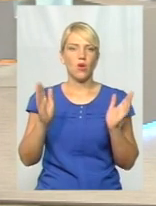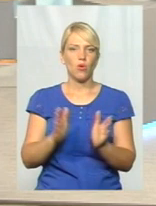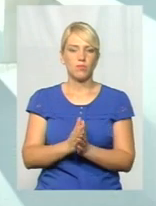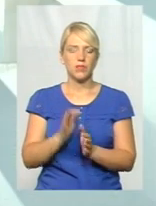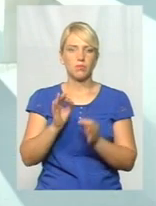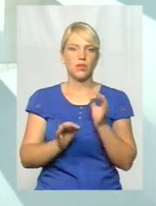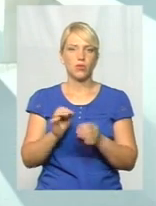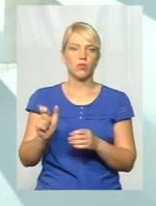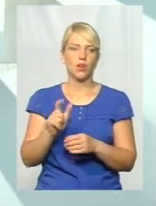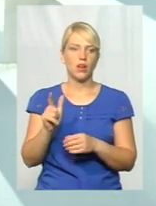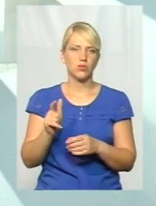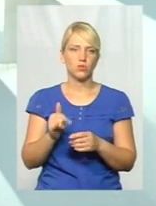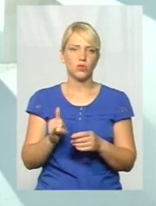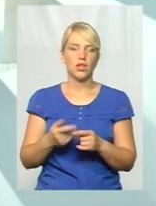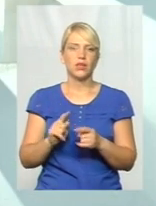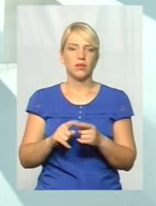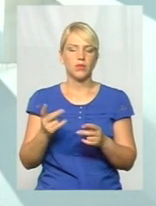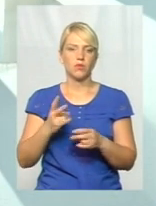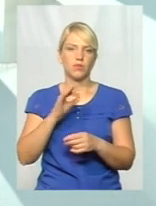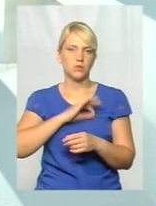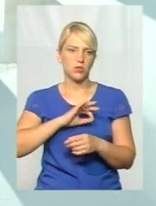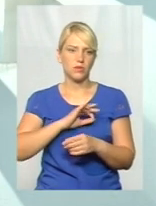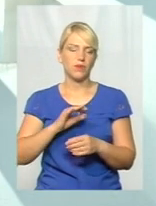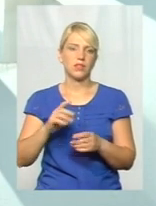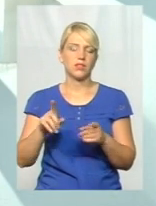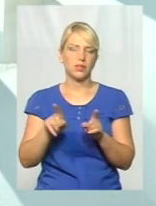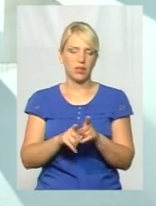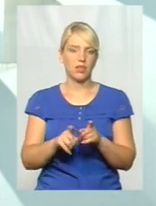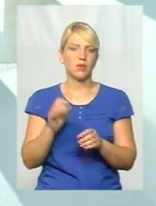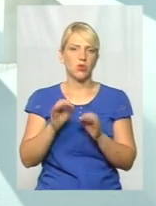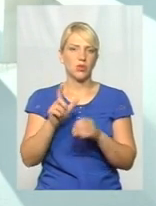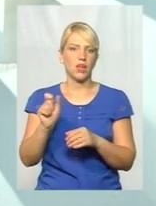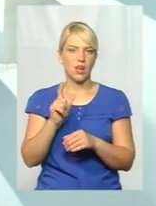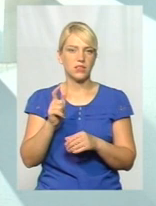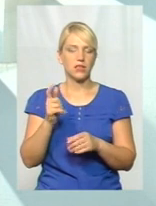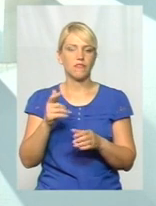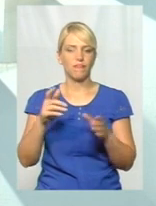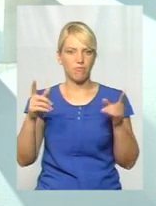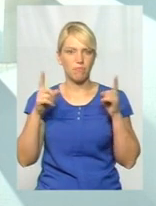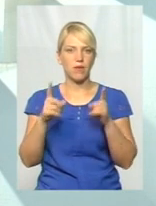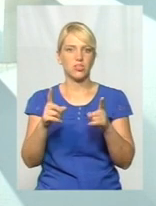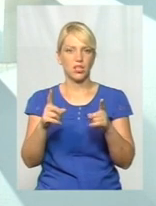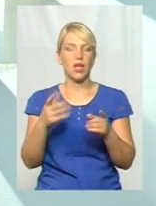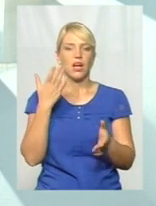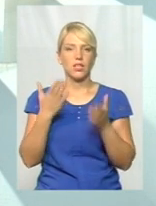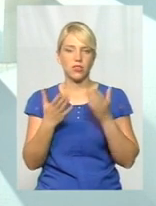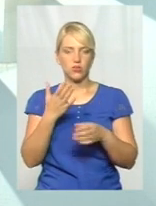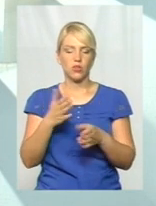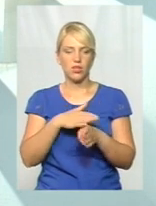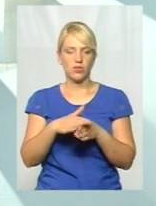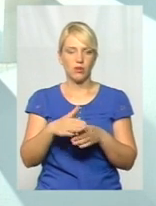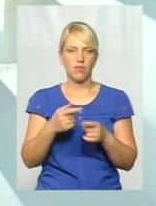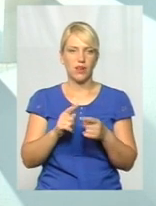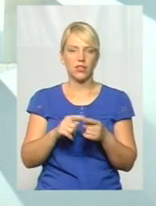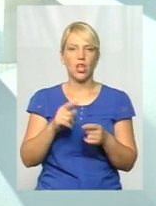і в межах цього обсягу природного газу він повинен споживати природний газ. Для того, щоб реалізувати теоретично